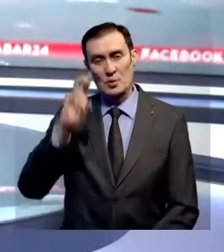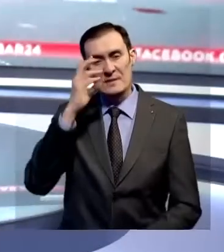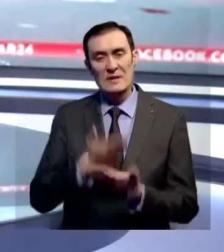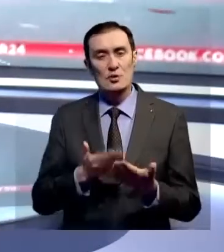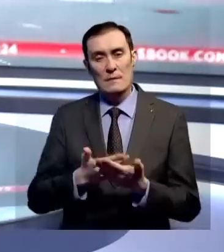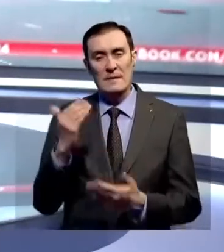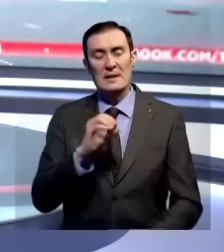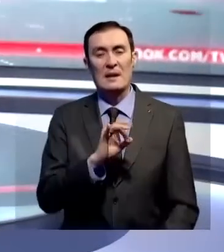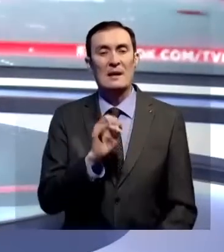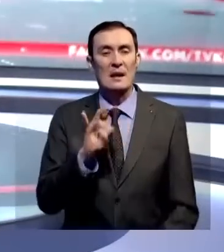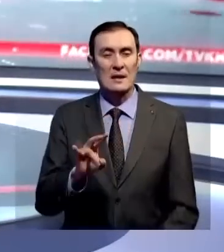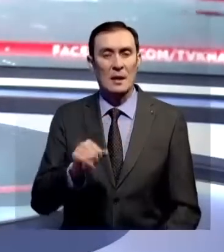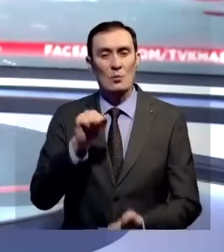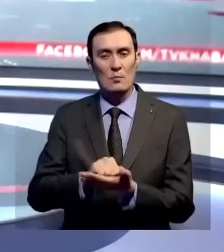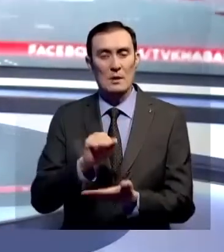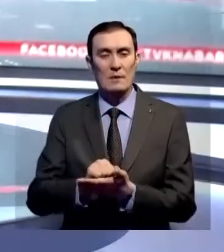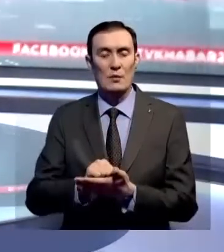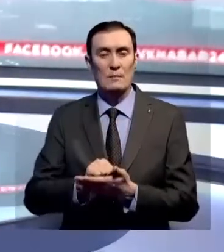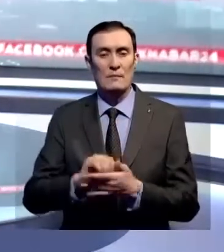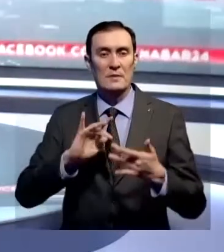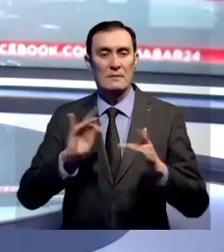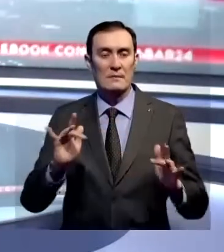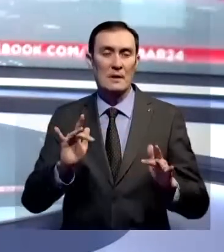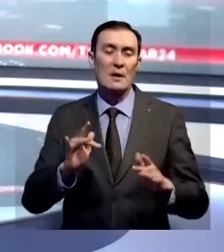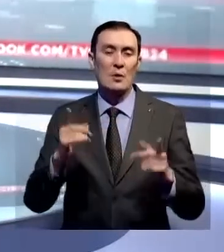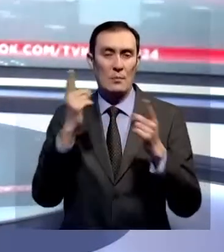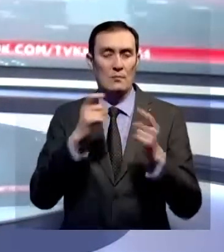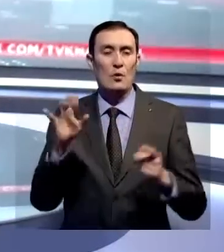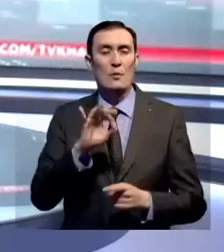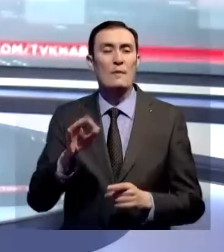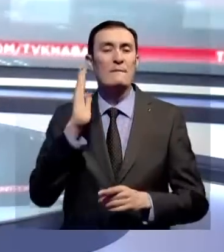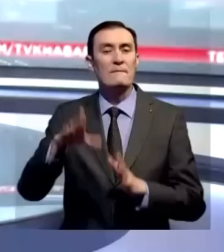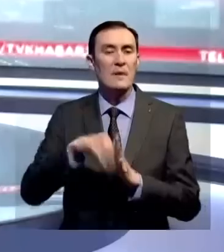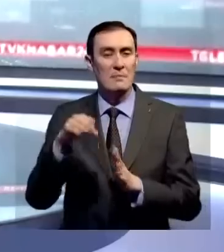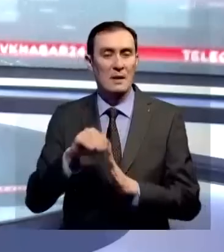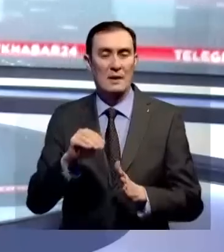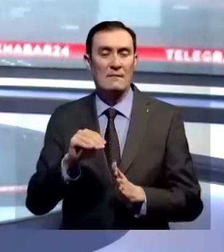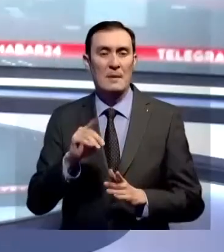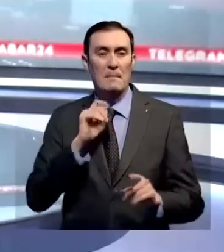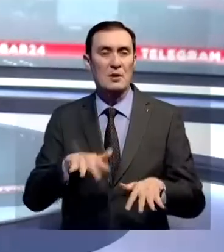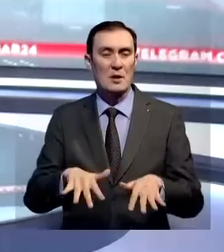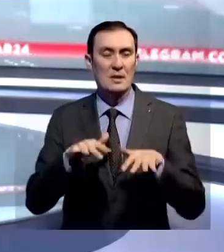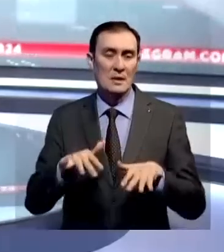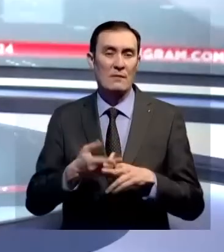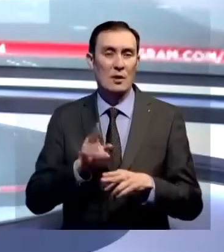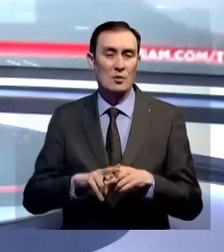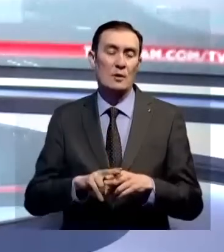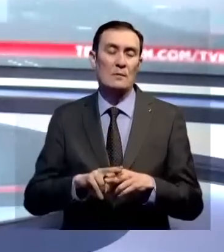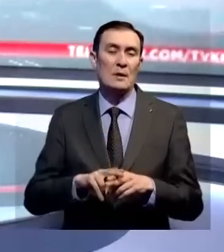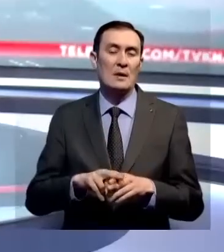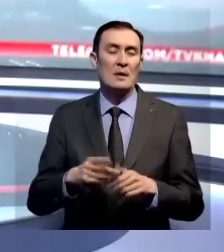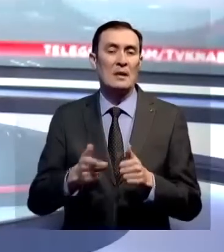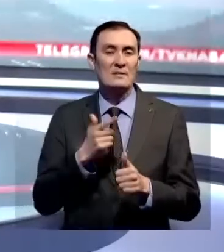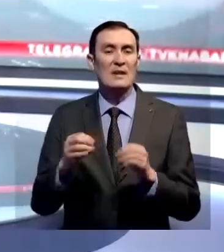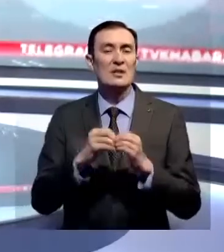Государственный советник Ирлан Карин опубликовал пост в своем телеграм-канале о предстоящих выборах в Мажилисы и Маслихаты, в котором назвал